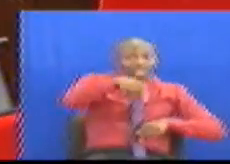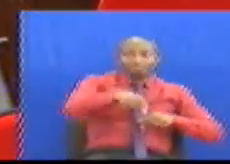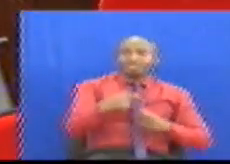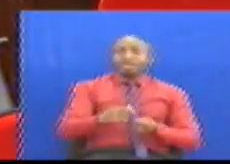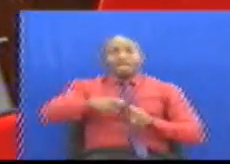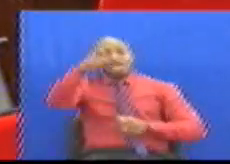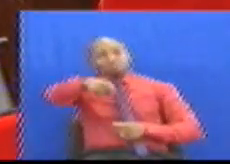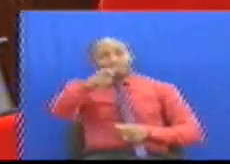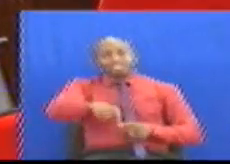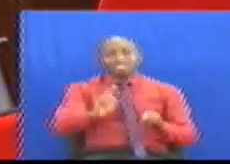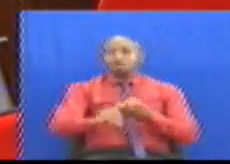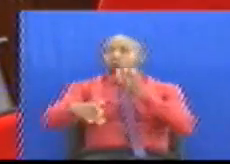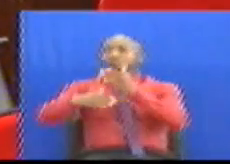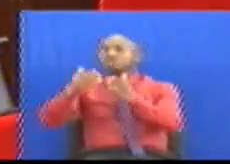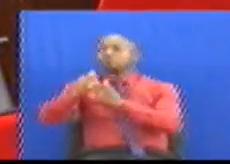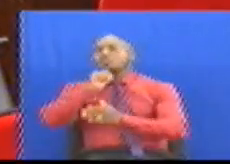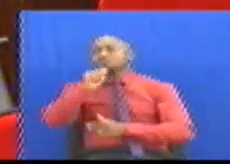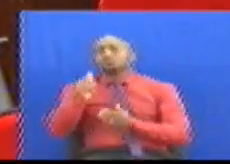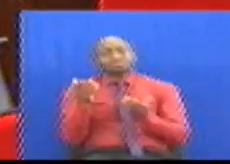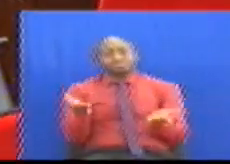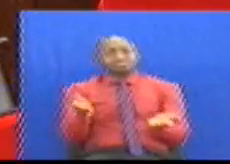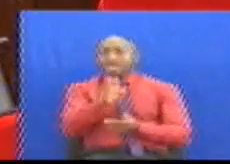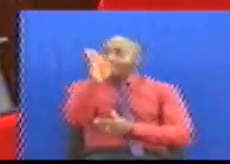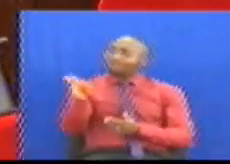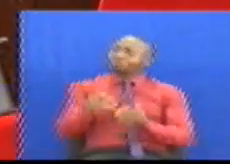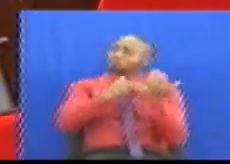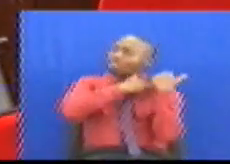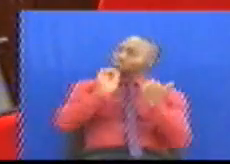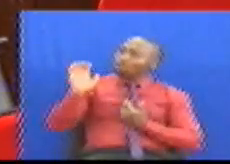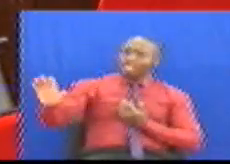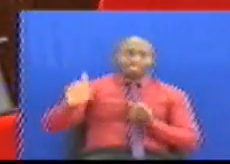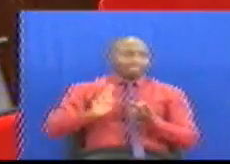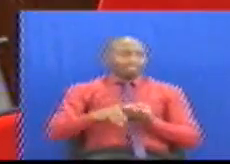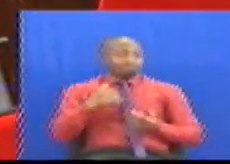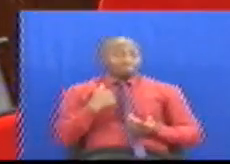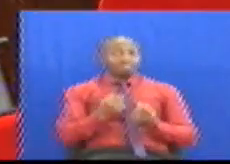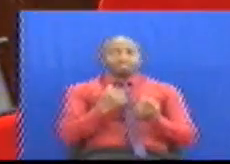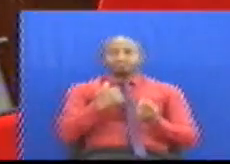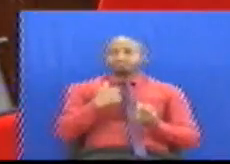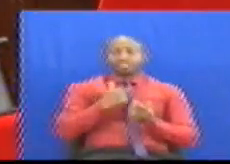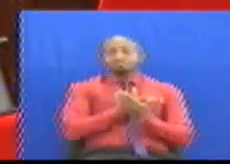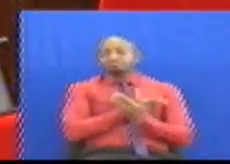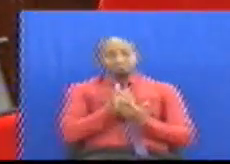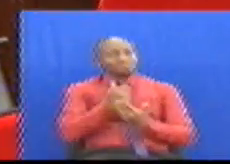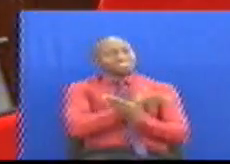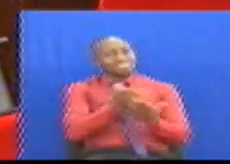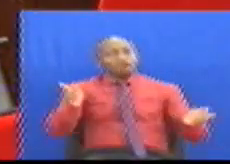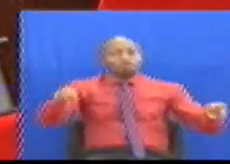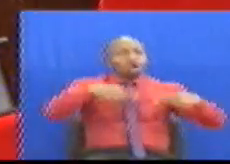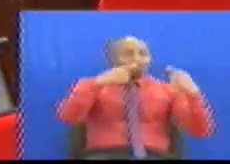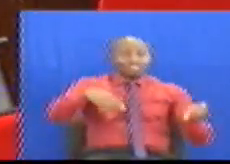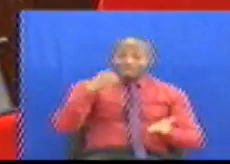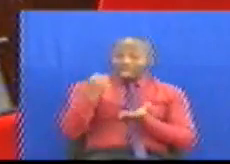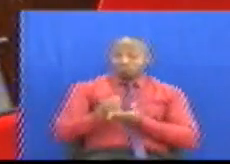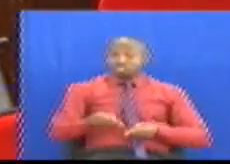anasifu kujengewa vyoo. Sasa ingi halmashauri itakuwa kufanya ya, mimi ndio naletwa kuwasaidia tu. Mimi sina ugomvi kwa uamuzi mtakaofanya kwa